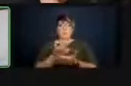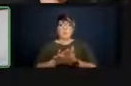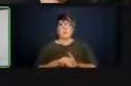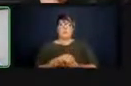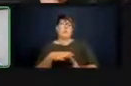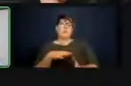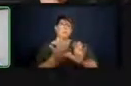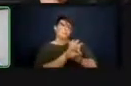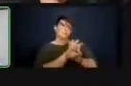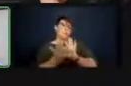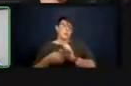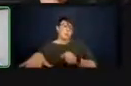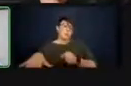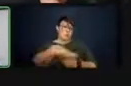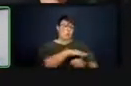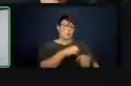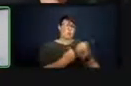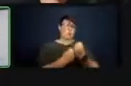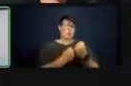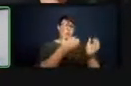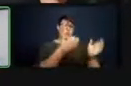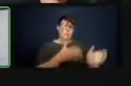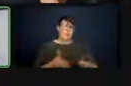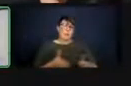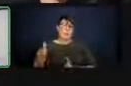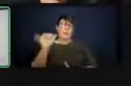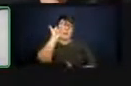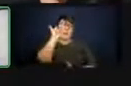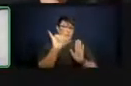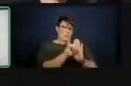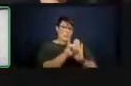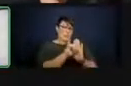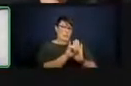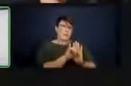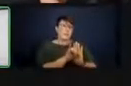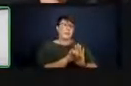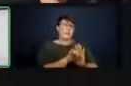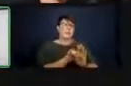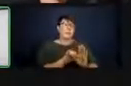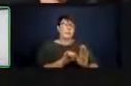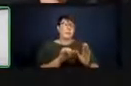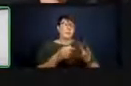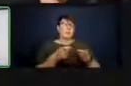jambo hili na jambo la mwisho linalohusiana na chaguo